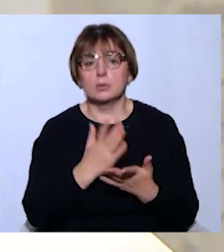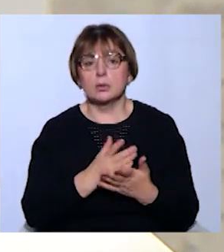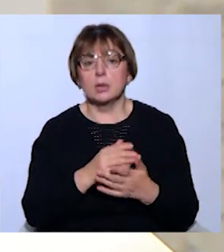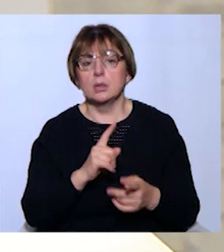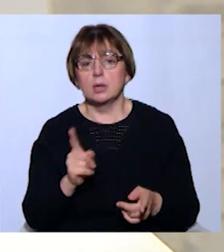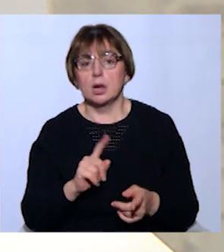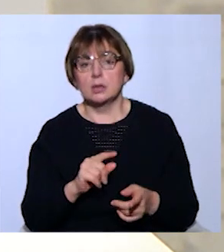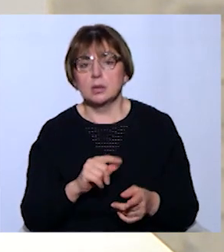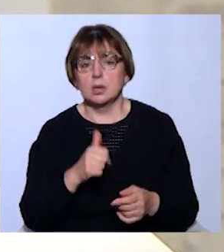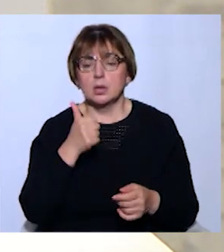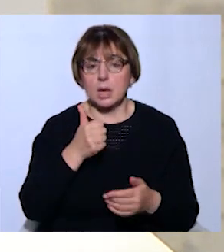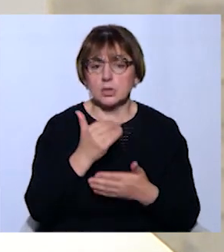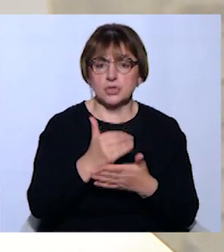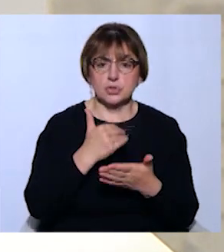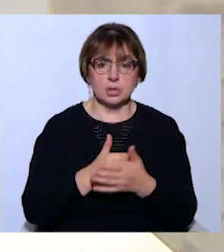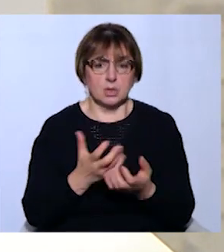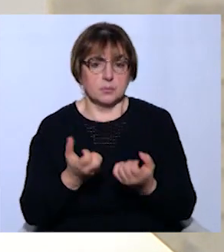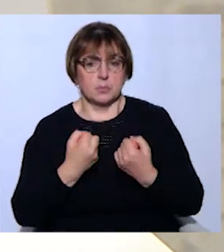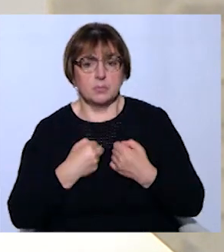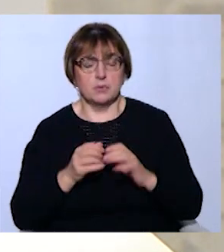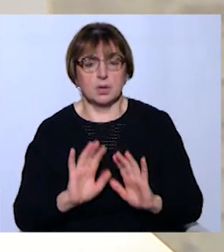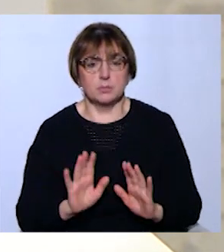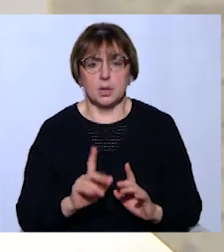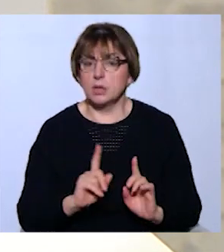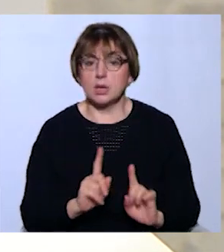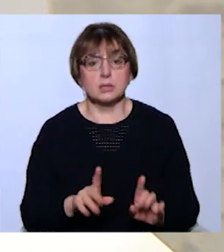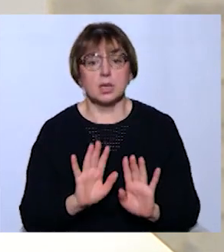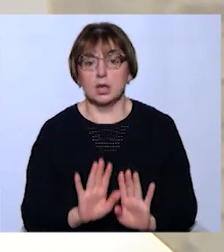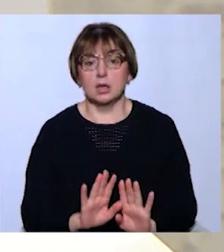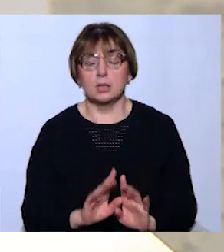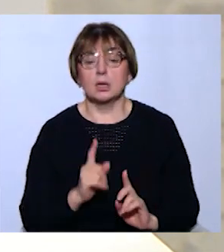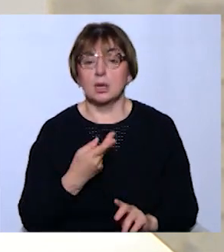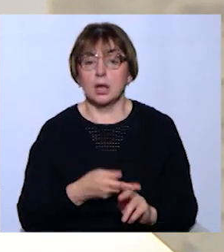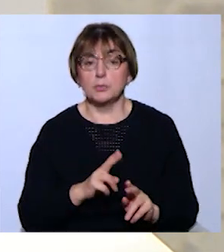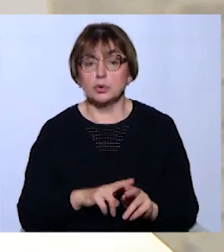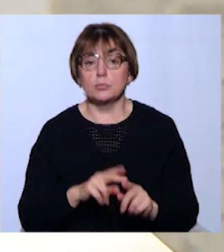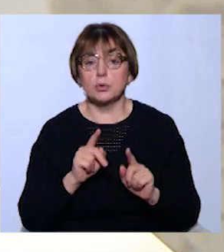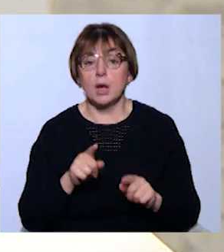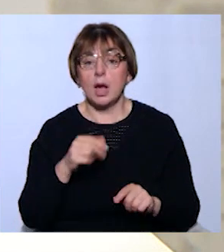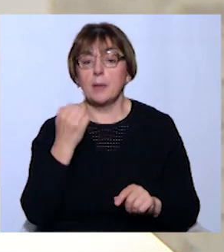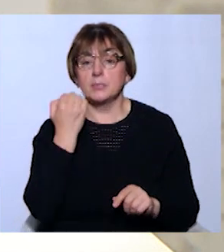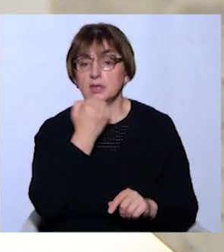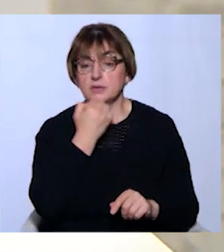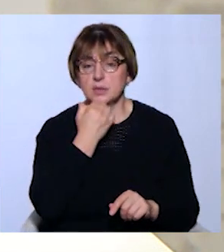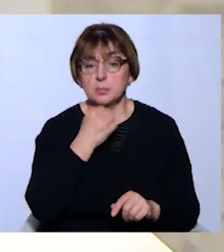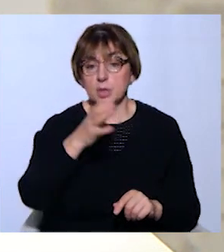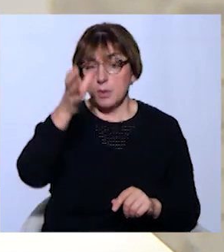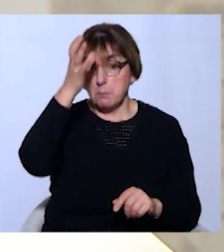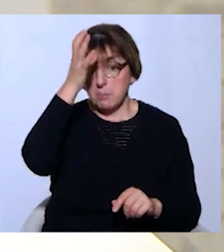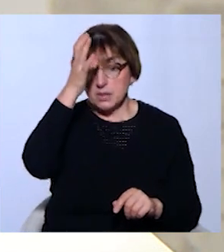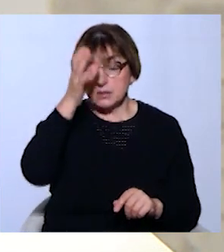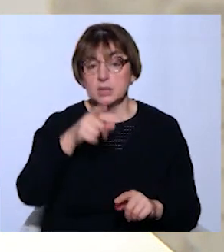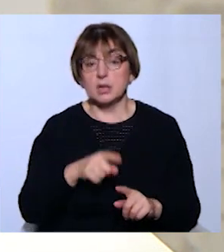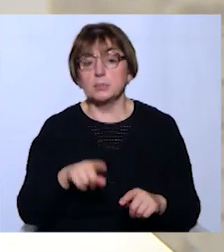რაღაც თვათ კარგი შედეგები არ მოაქვს ჩვენთვის. ეს ასე არ არის, რადგან ამ ნივთიერებებს მეცნიერები